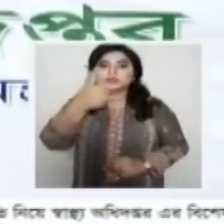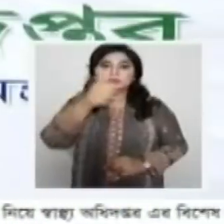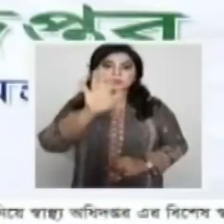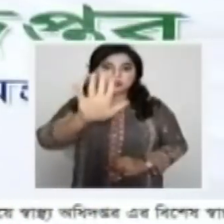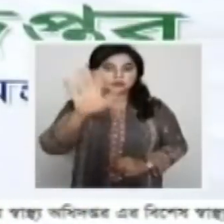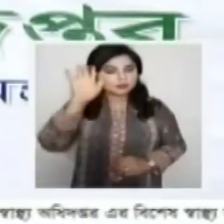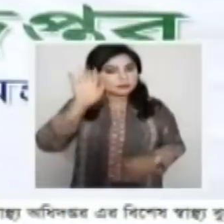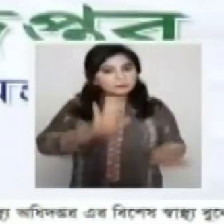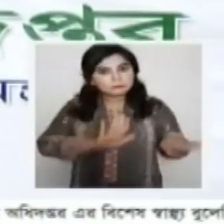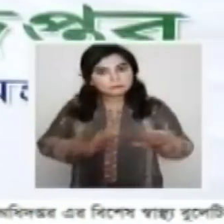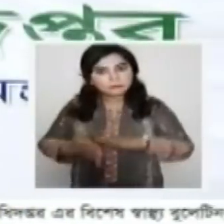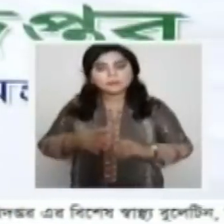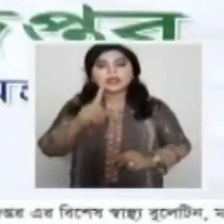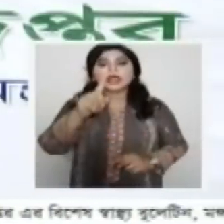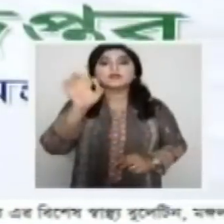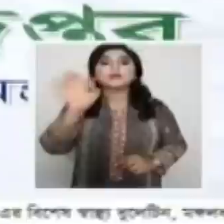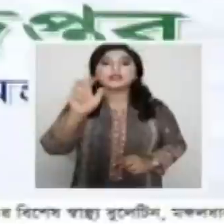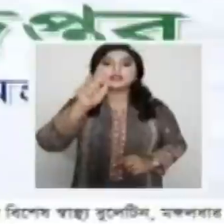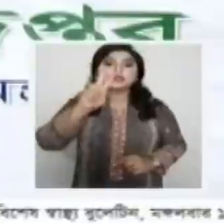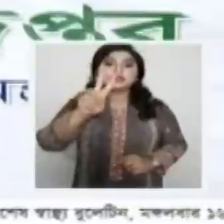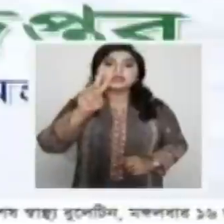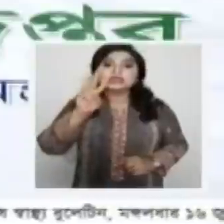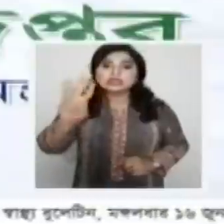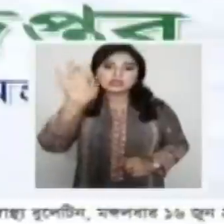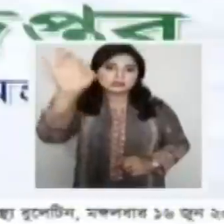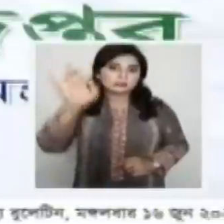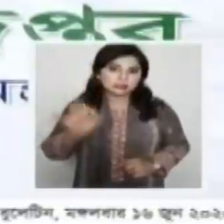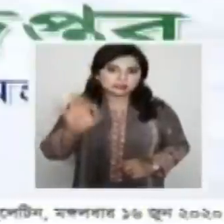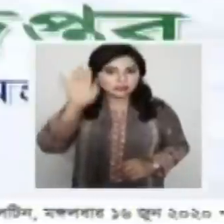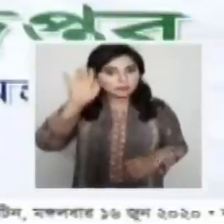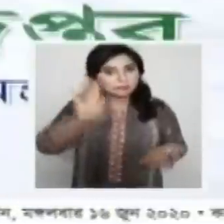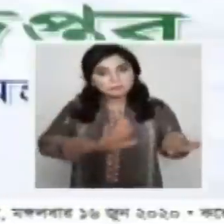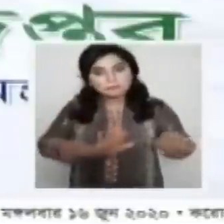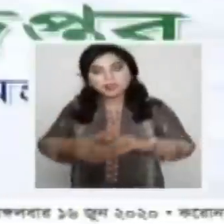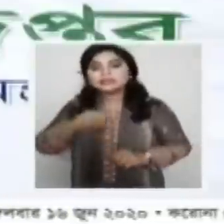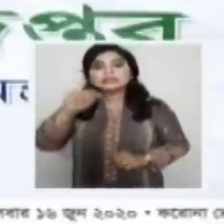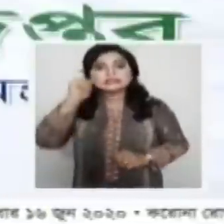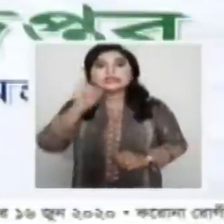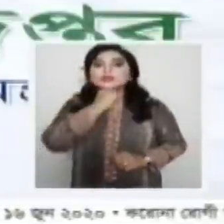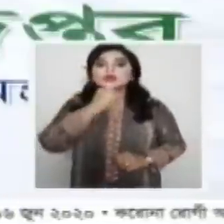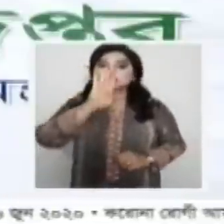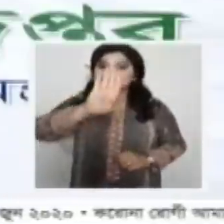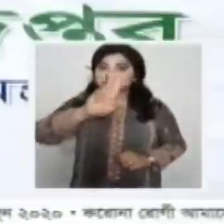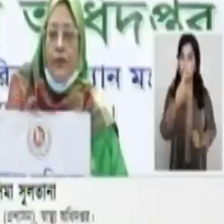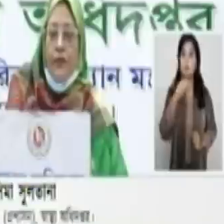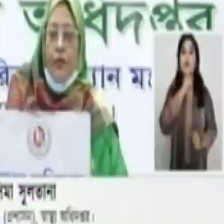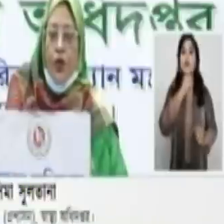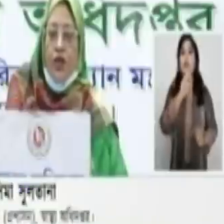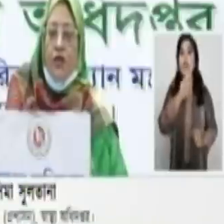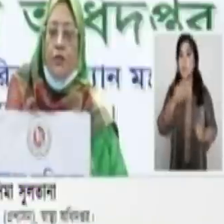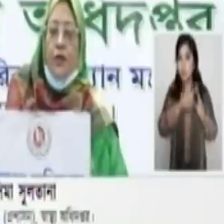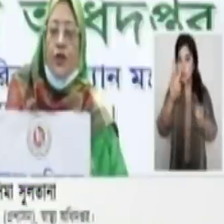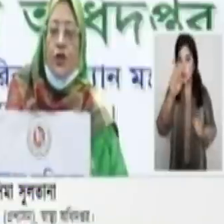53 জন, এ পর্যন্ত 1,262 জন। শনাক্ত বিবেচনায় মৃত্যুর হার 1.34%।